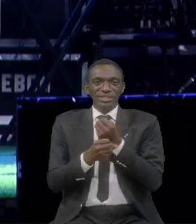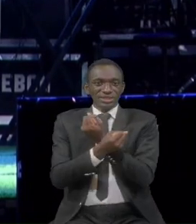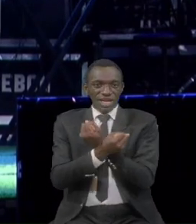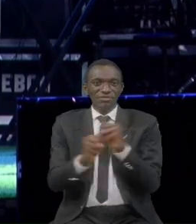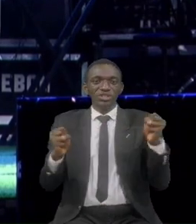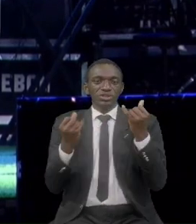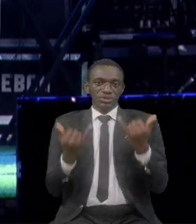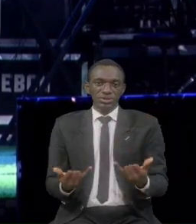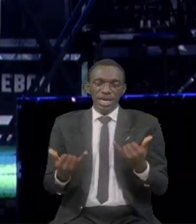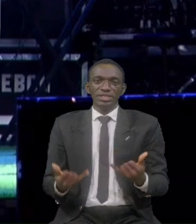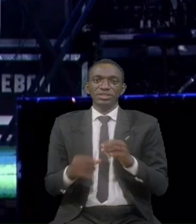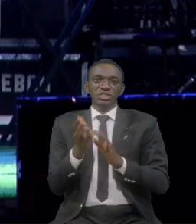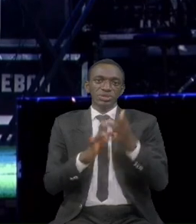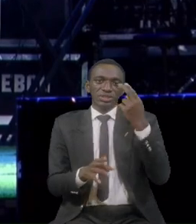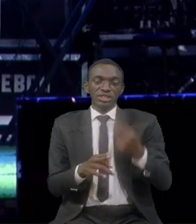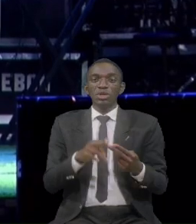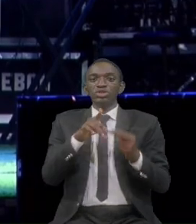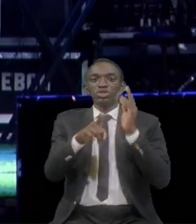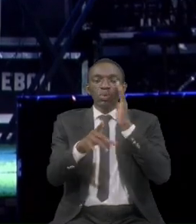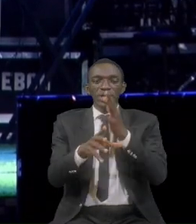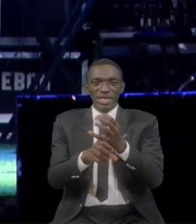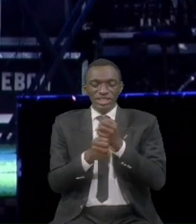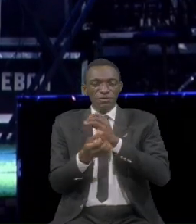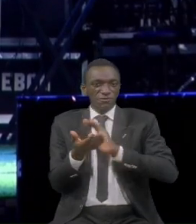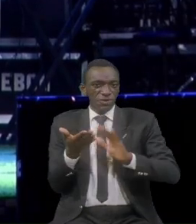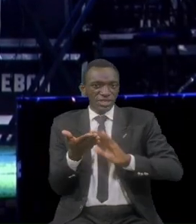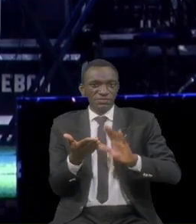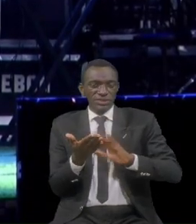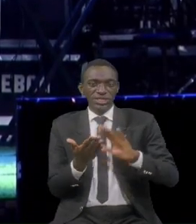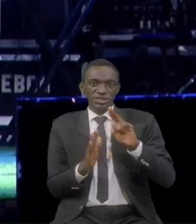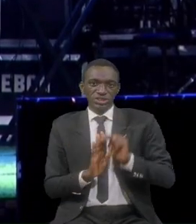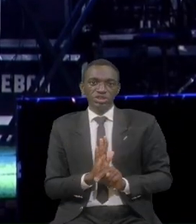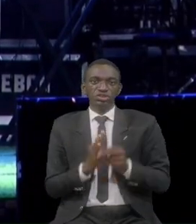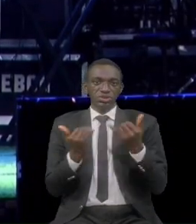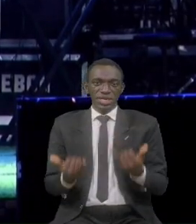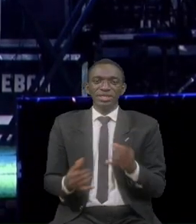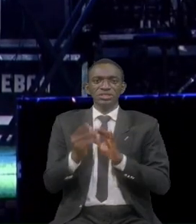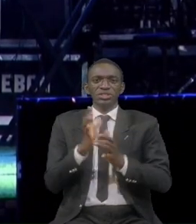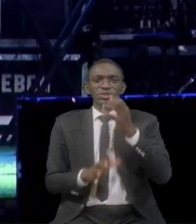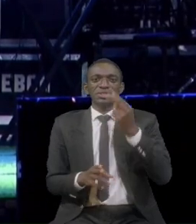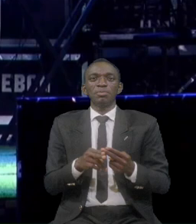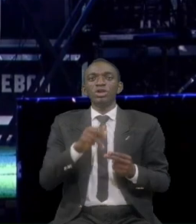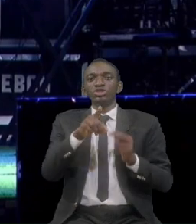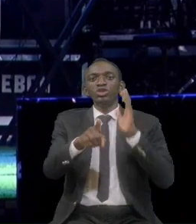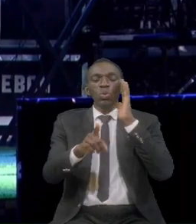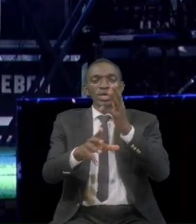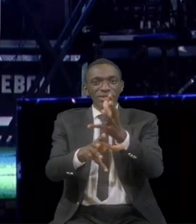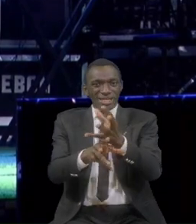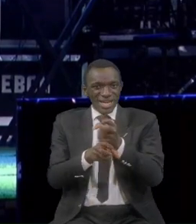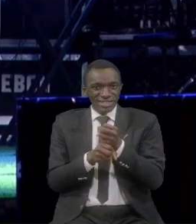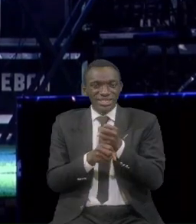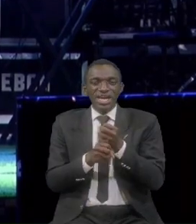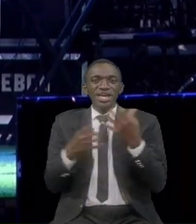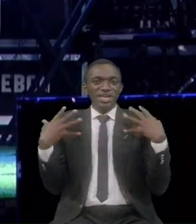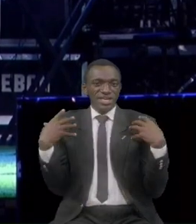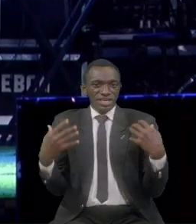kaluwasan karong gabi. You get forgiveness tonight. Makaangkon ka kapasayloan karong gabi. You get healing tonight. Makabaton kag kaayuhan karong gabi.